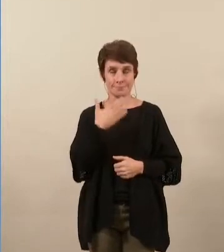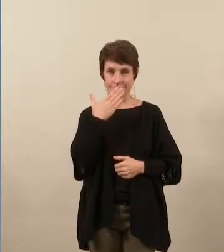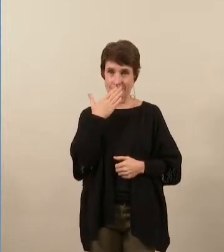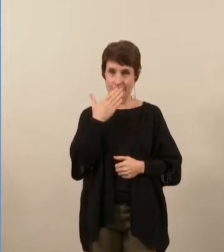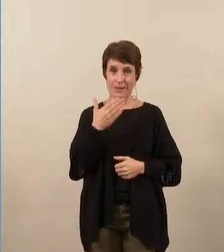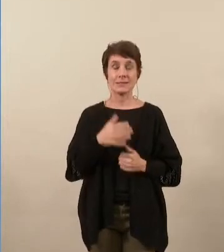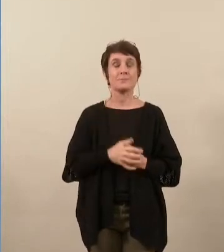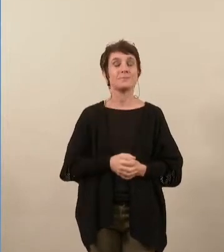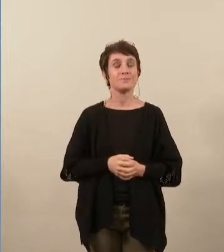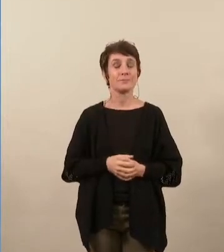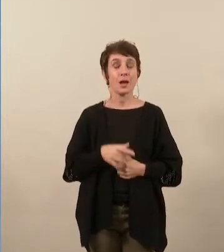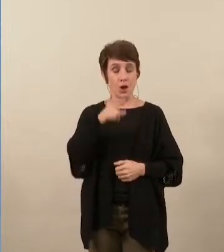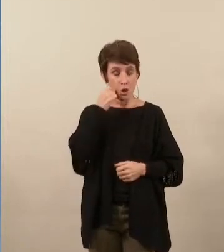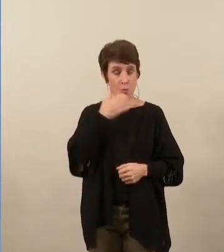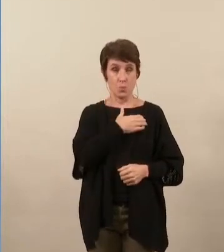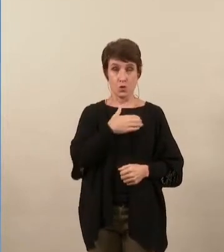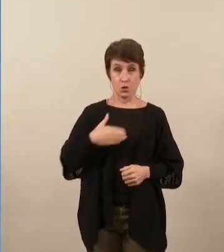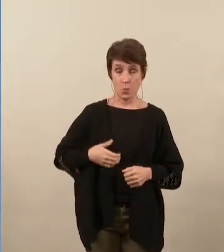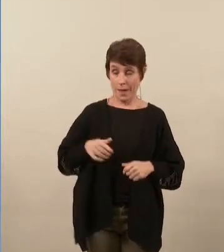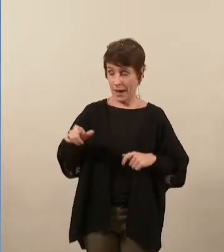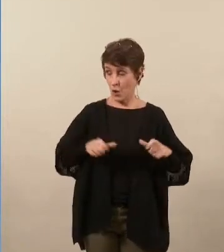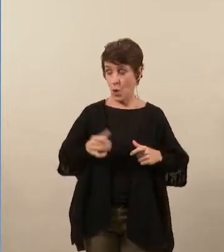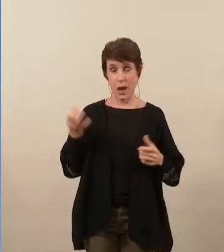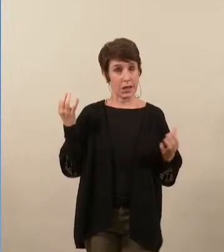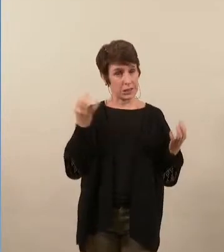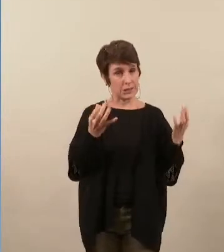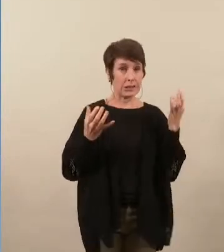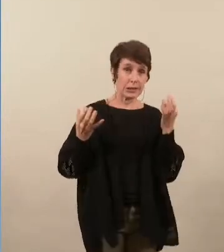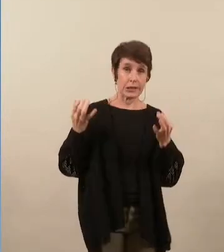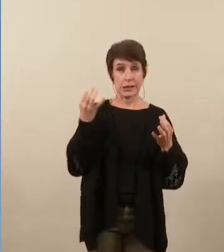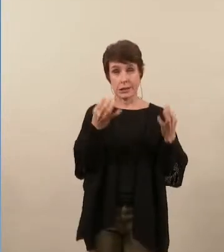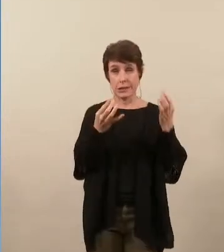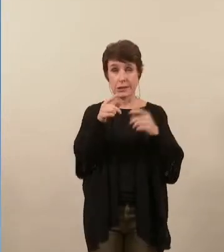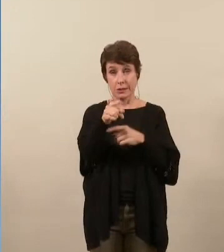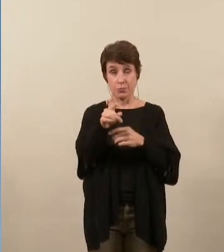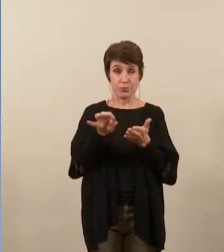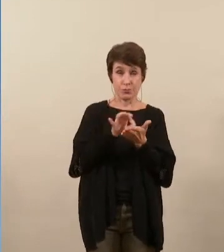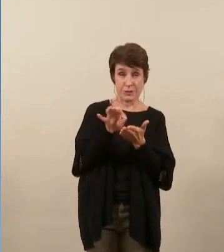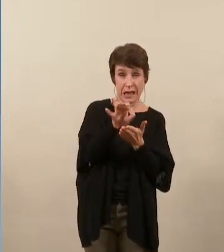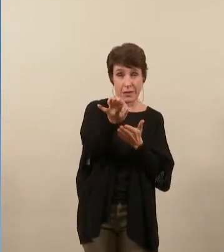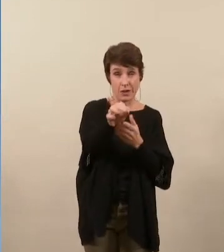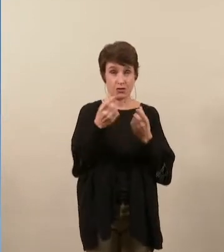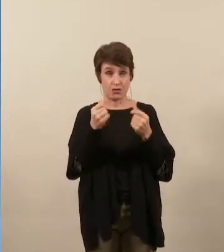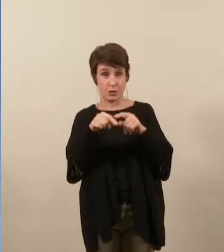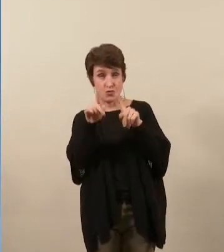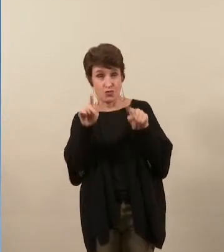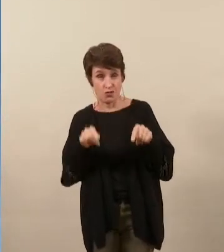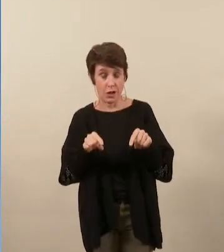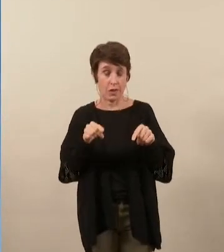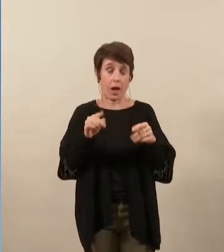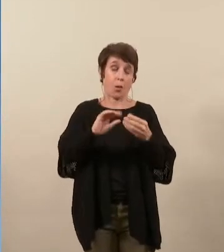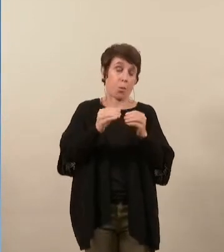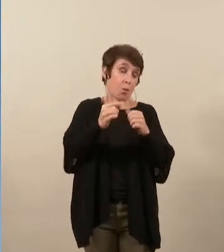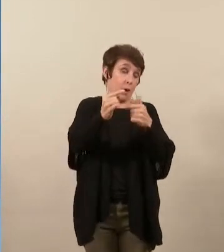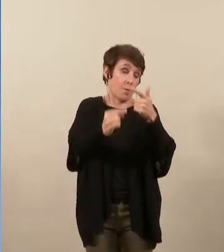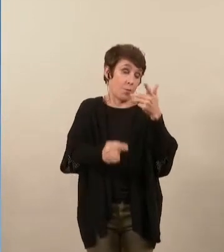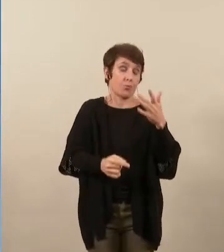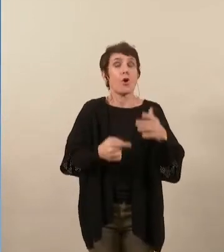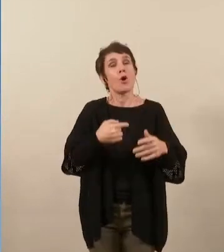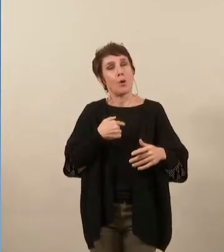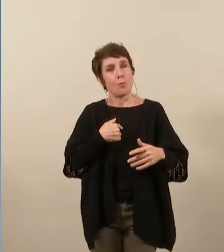Monsieur le maire, mes collègues ont déjà longuement évoqué les travers de votre trajectoire budgétaire. Aussi, je serai plus